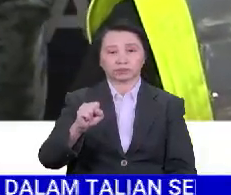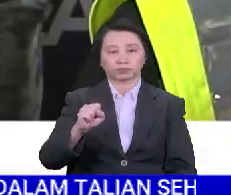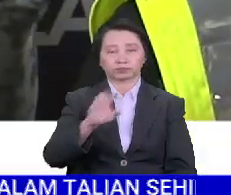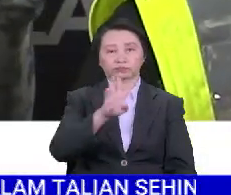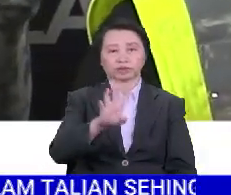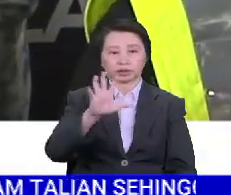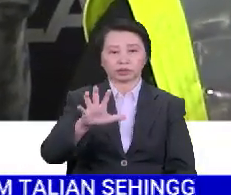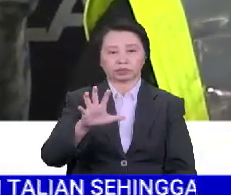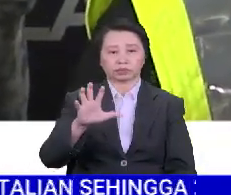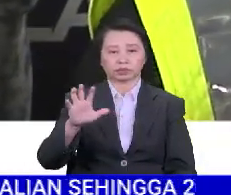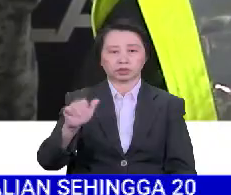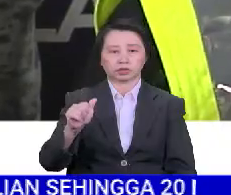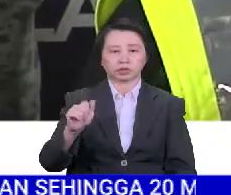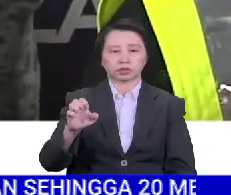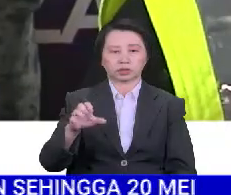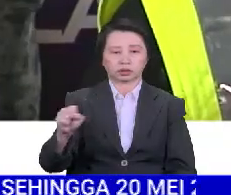tu,